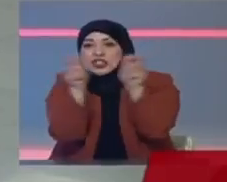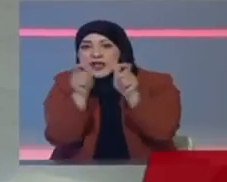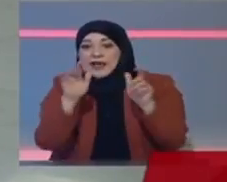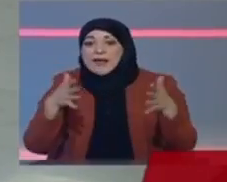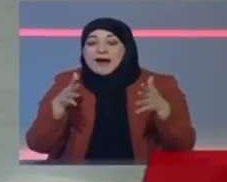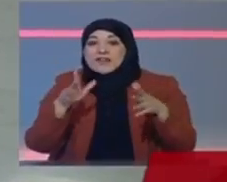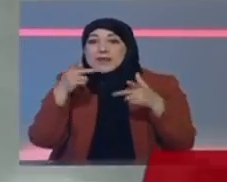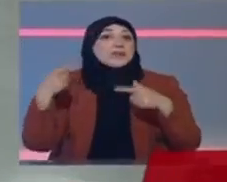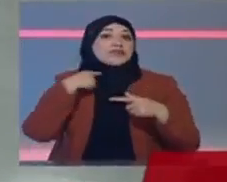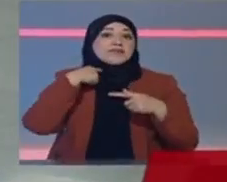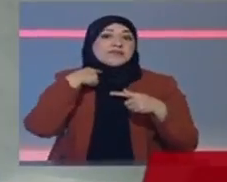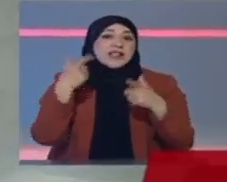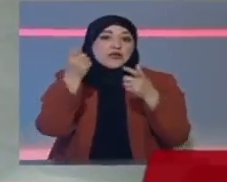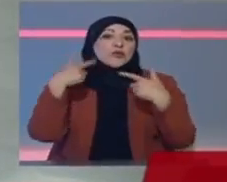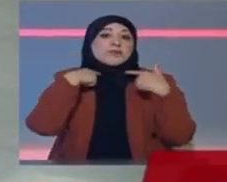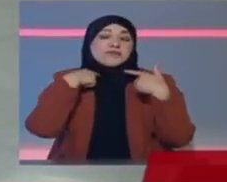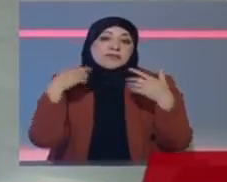بالاف ليس